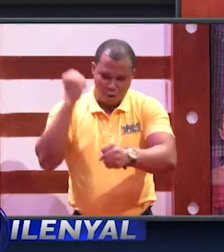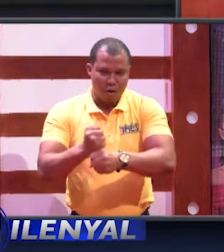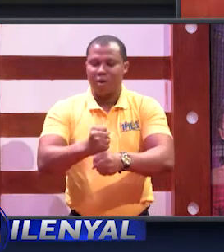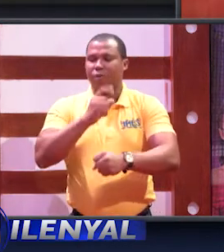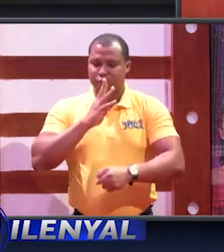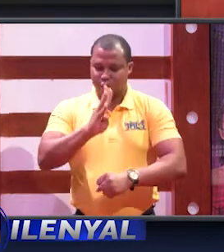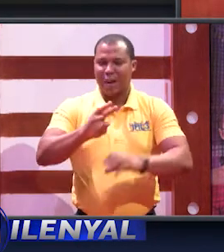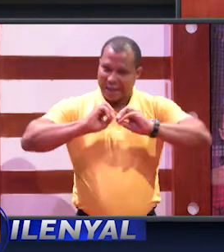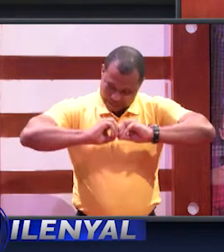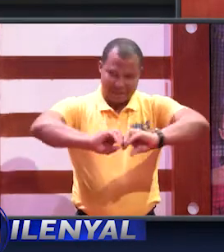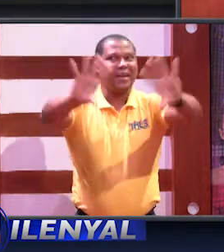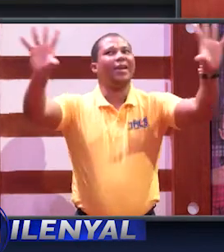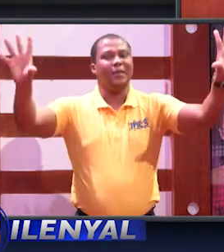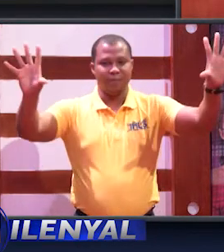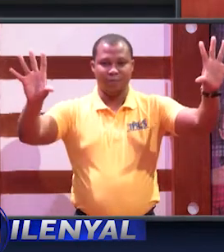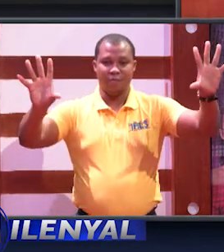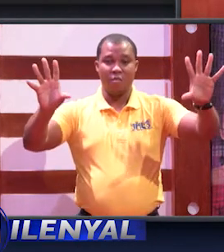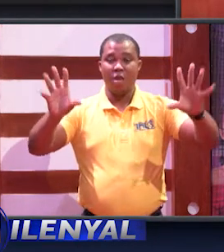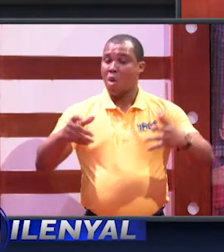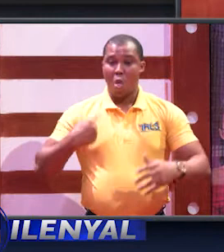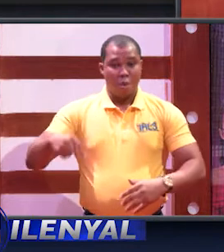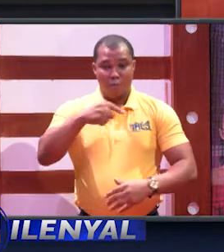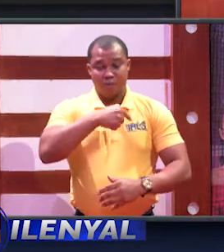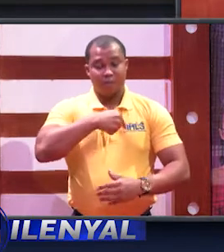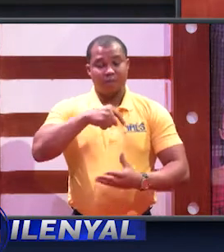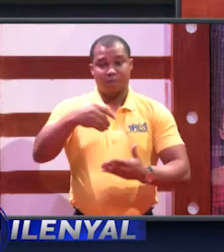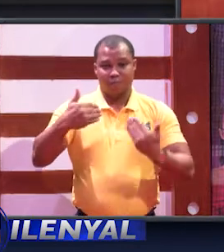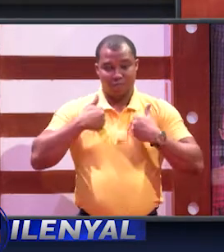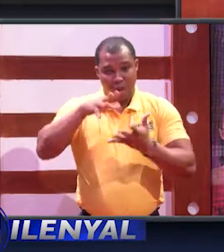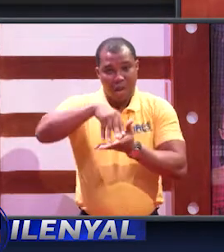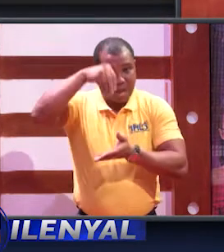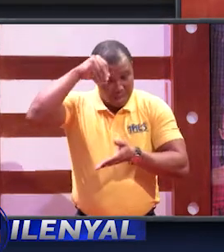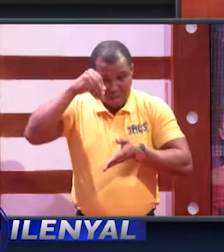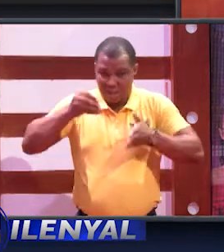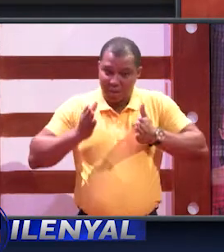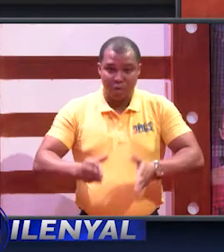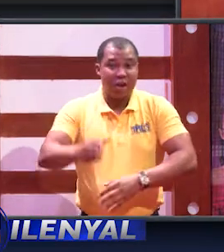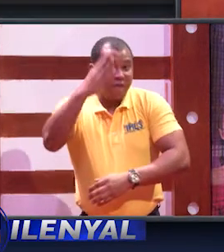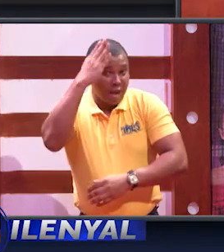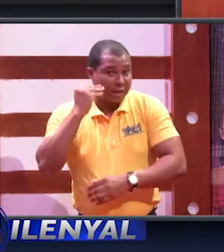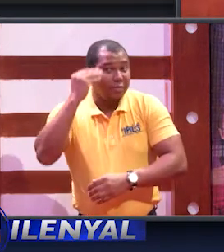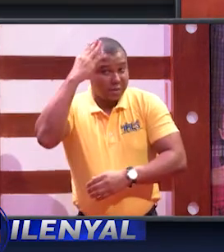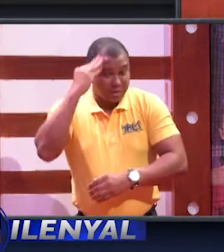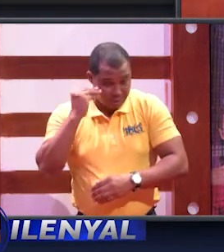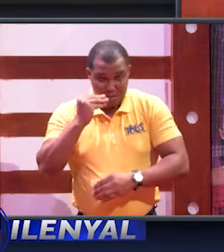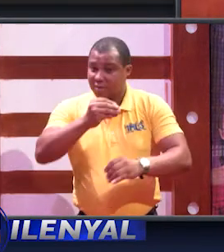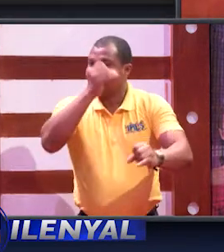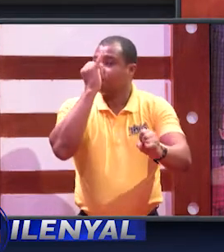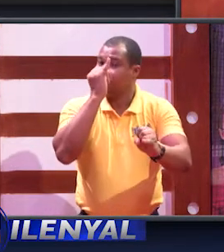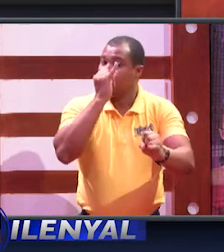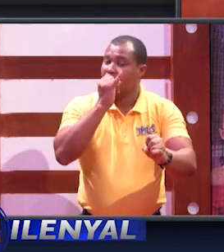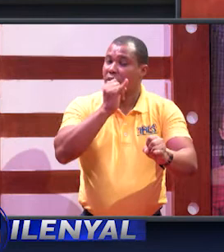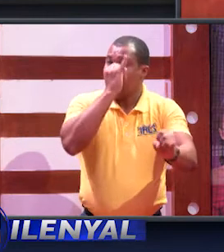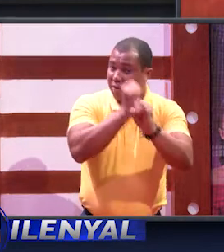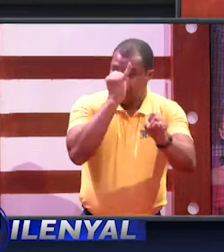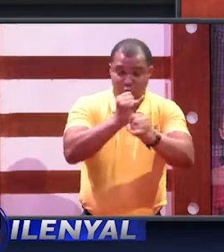faut le comprendre. Parce que déjà, nous avons des étudiants qui ont fait de l'expérience, nous avons des étudiants qui institue Montfort, qui sont l'école